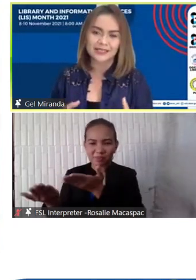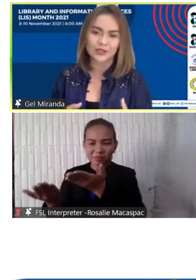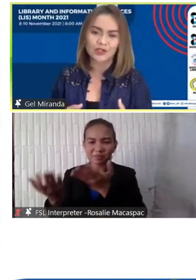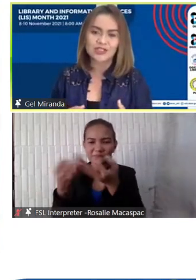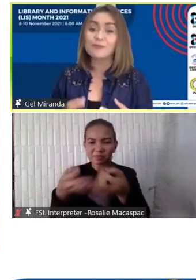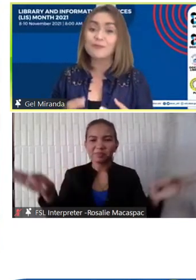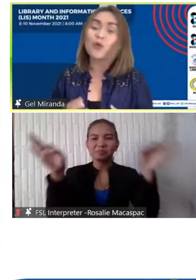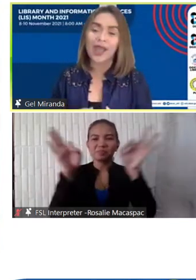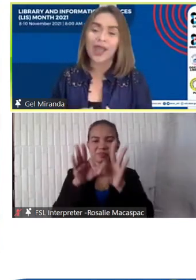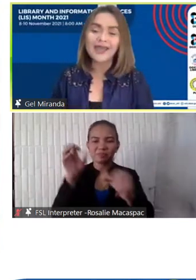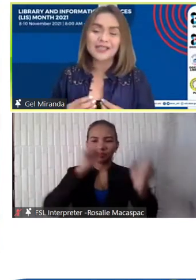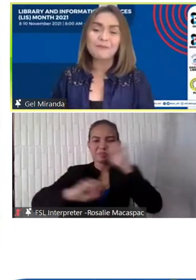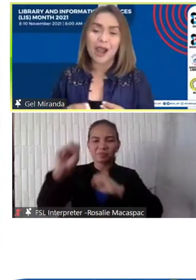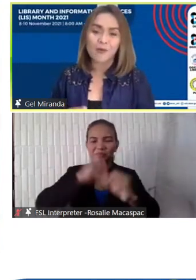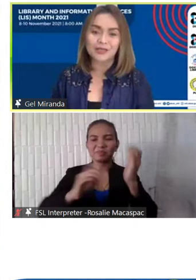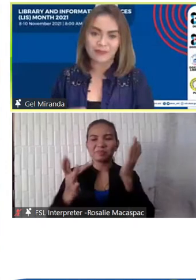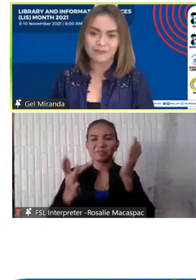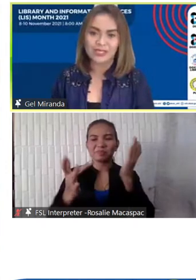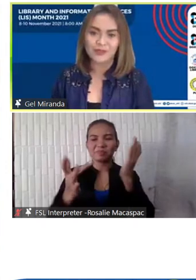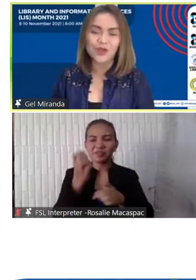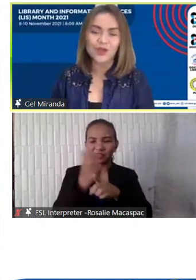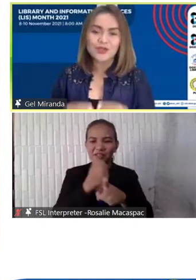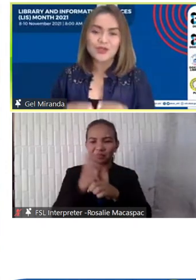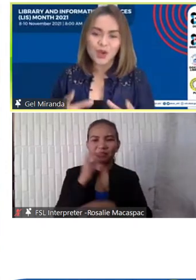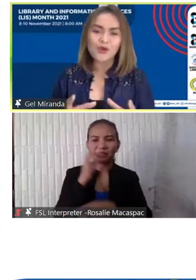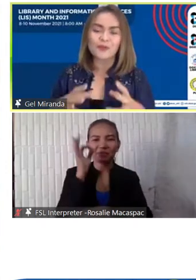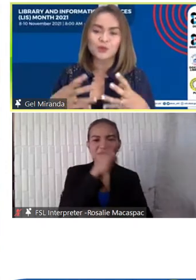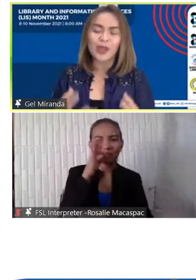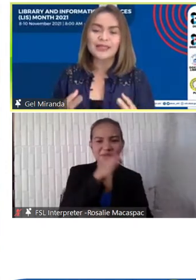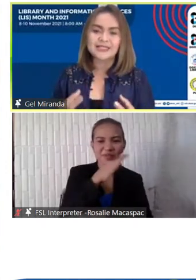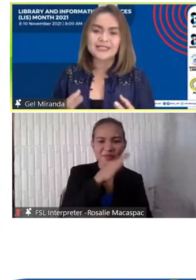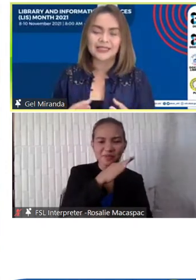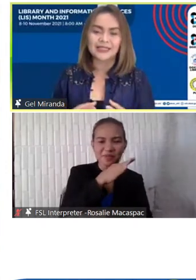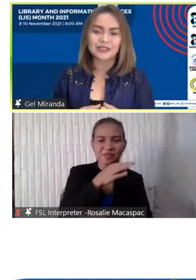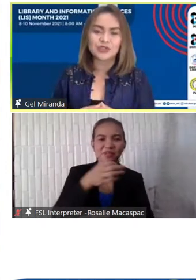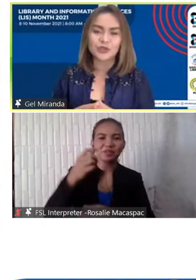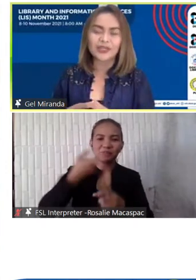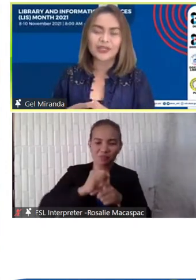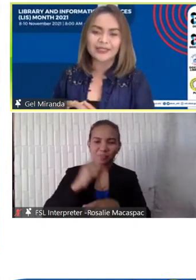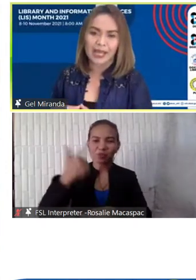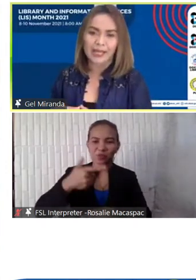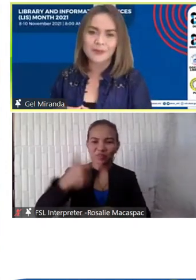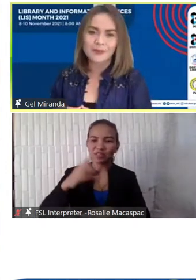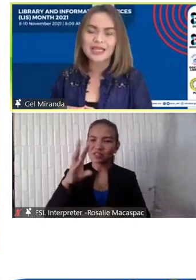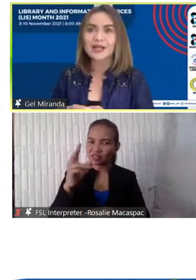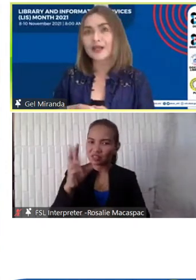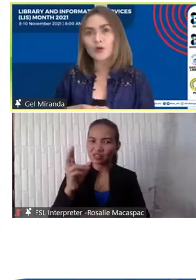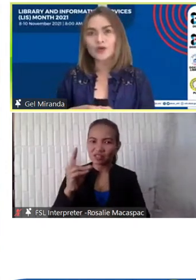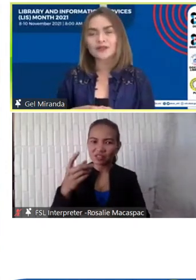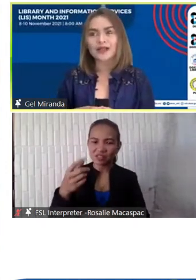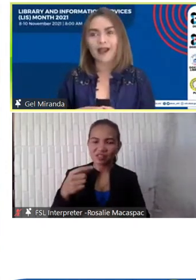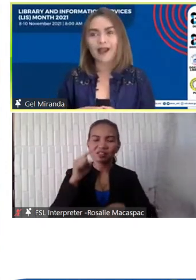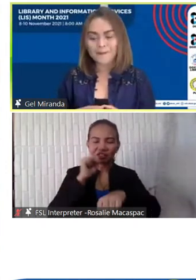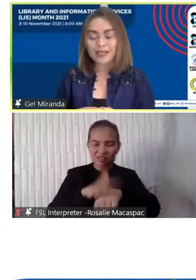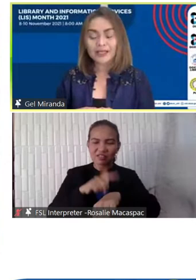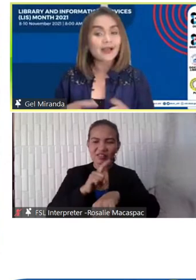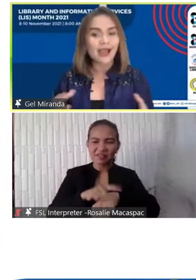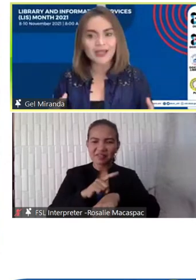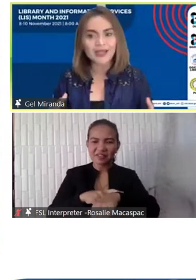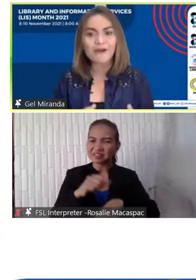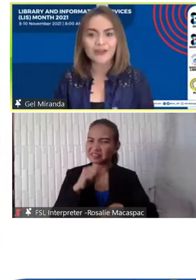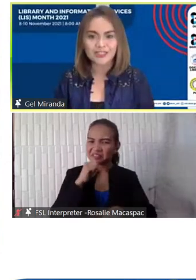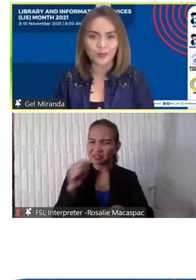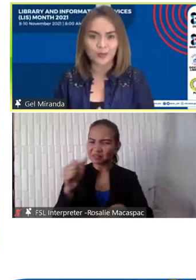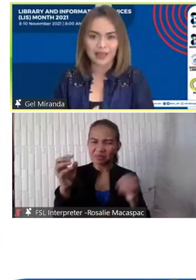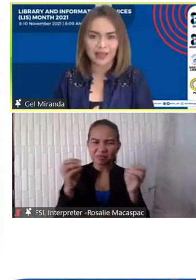and technology sa buhay ng bawat Pilipino. So from 2016, during that time, hindi pa ganun ka